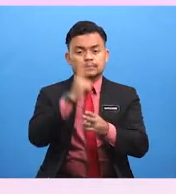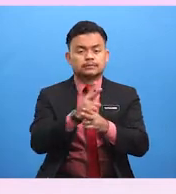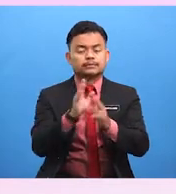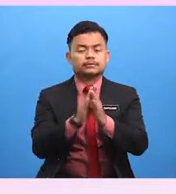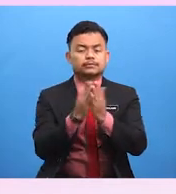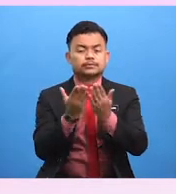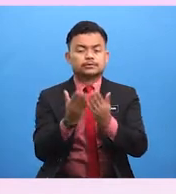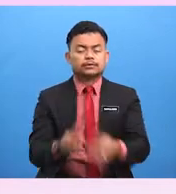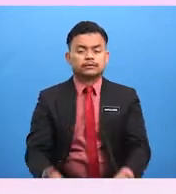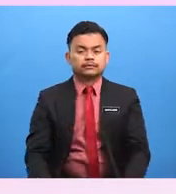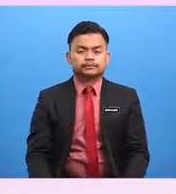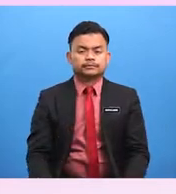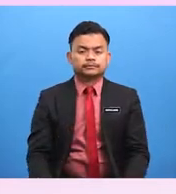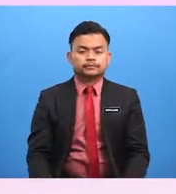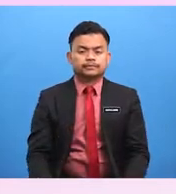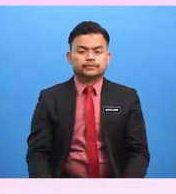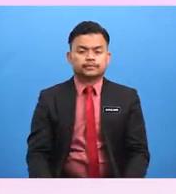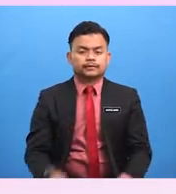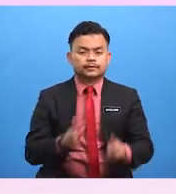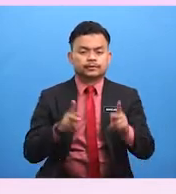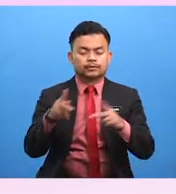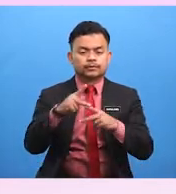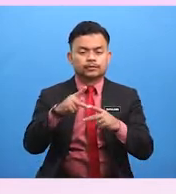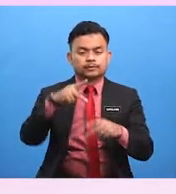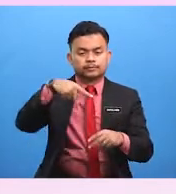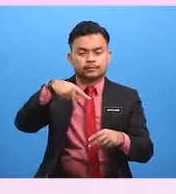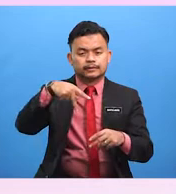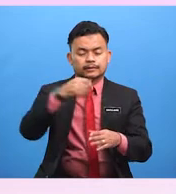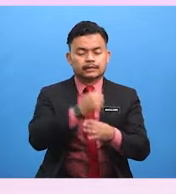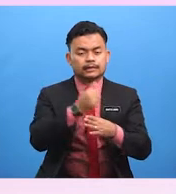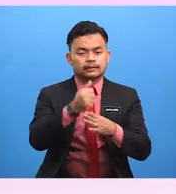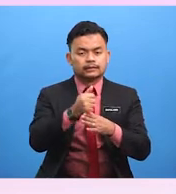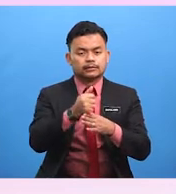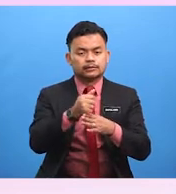Kotak P atau kotak Q?